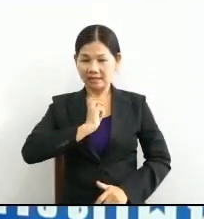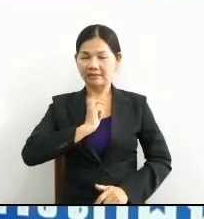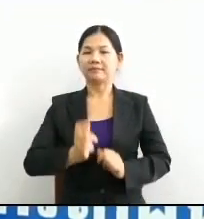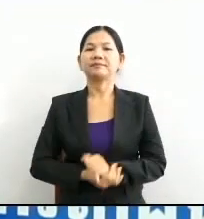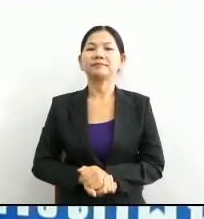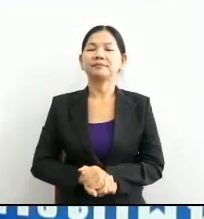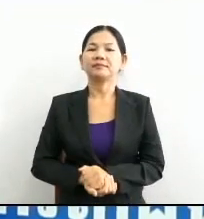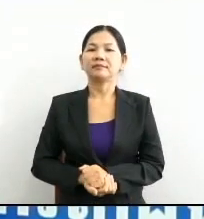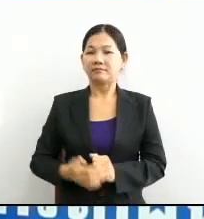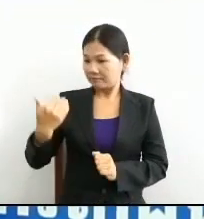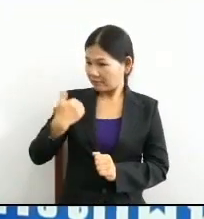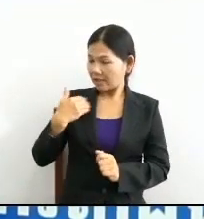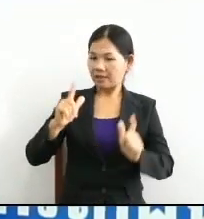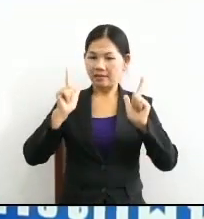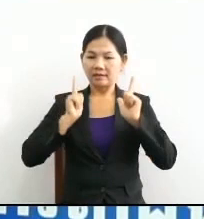miễn chỉ vẫn